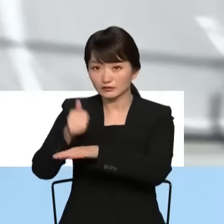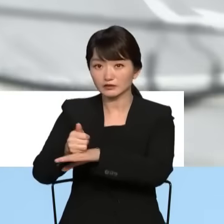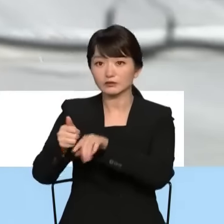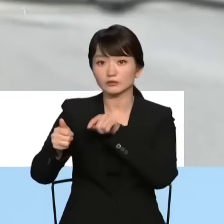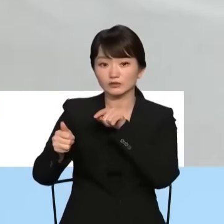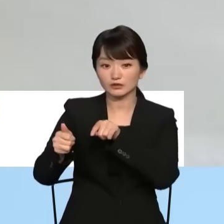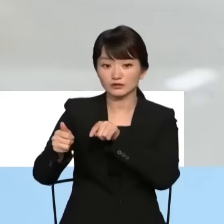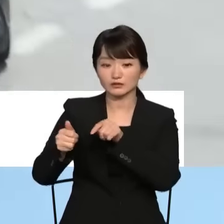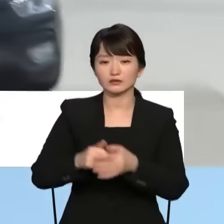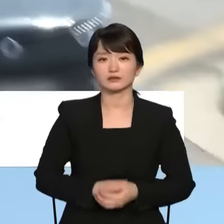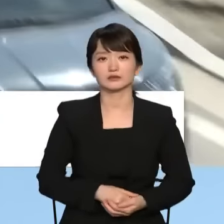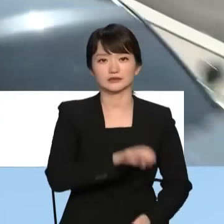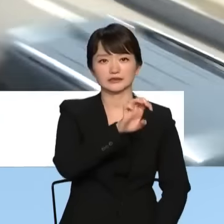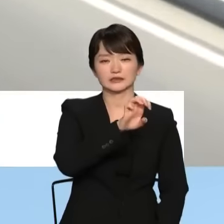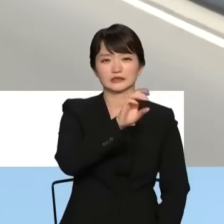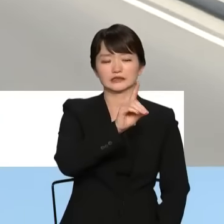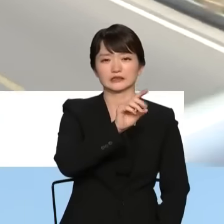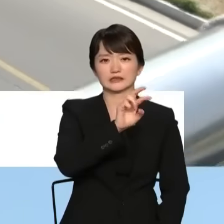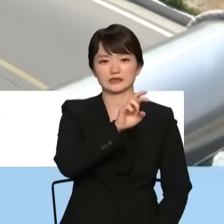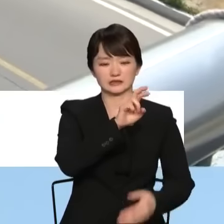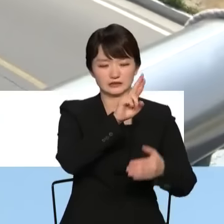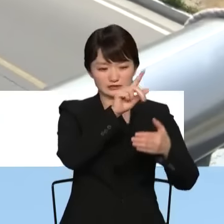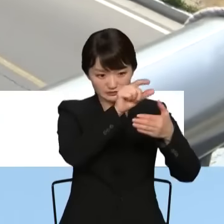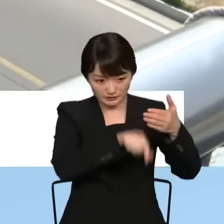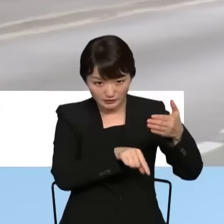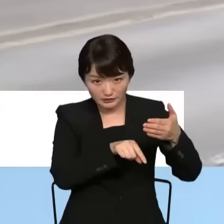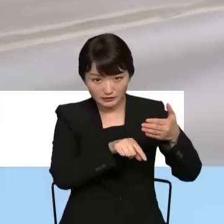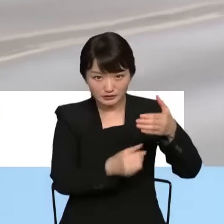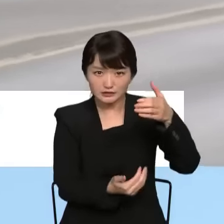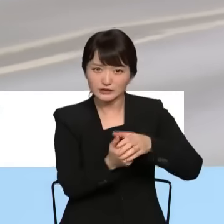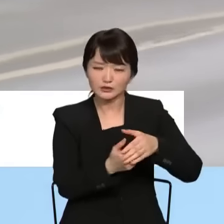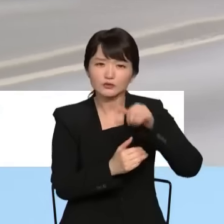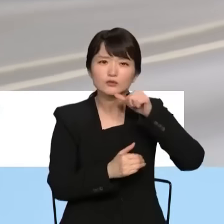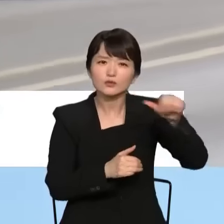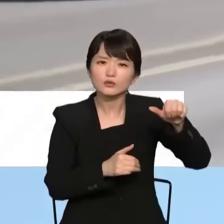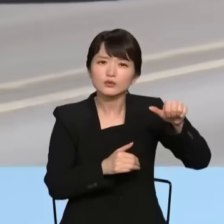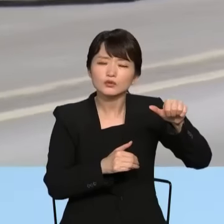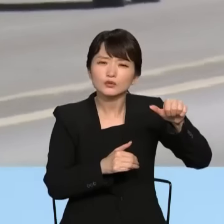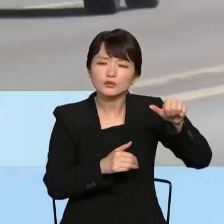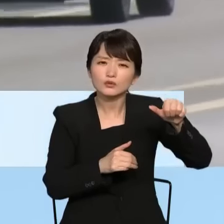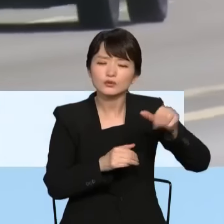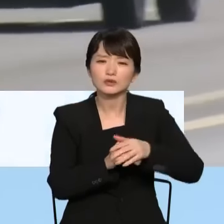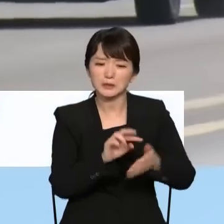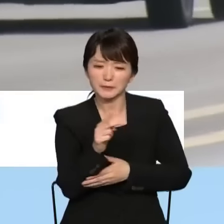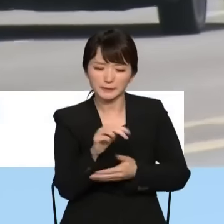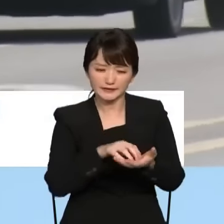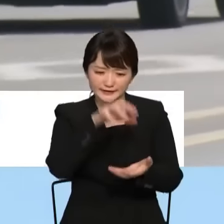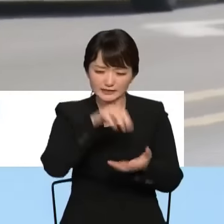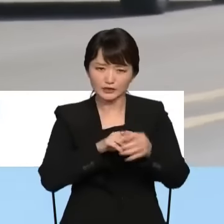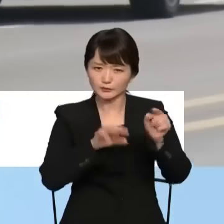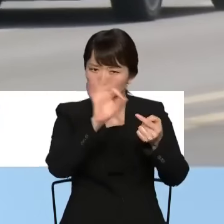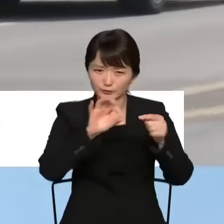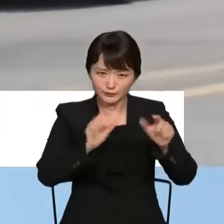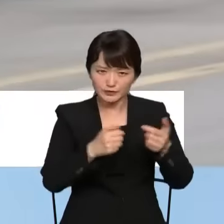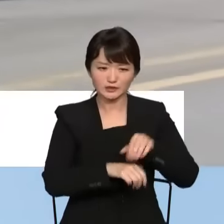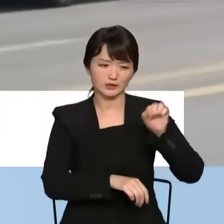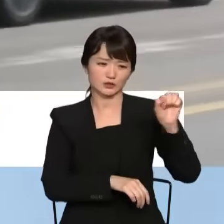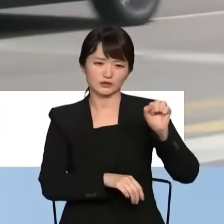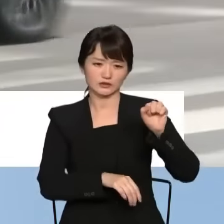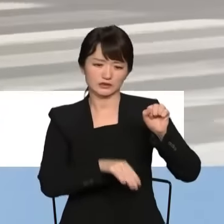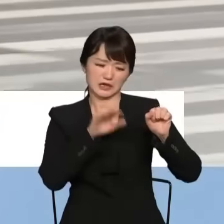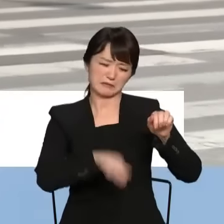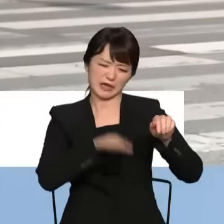EDR 기록상 사고 5초 동안 가속 페달 변량이 100% 아니라는 점과 그다음에 운전자의 페달 오